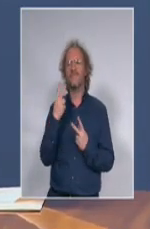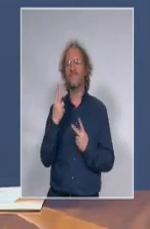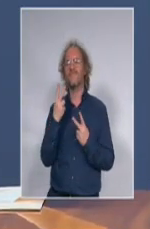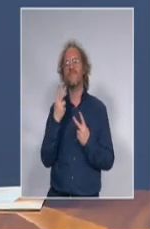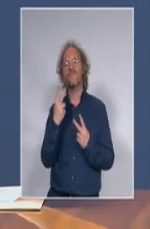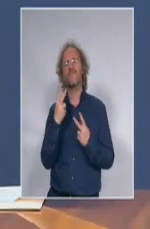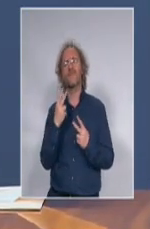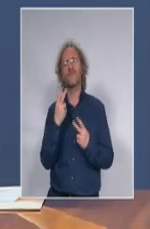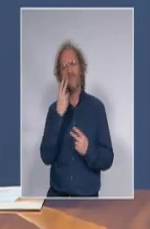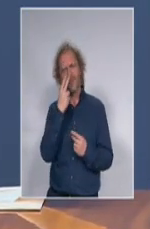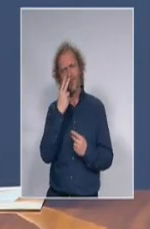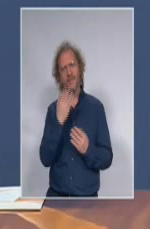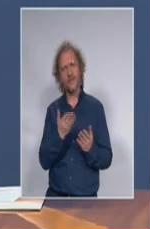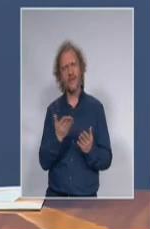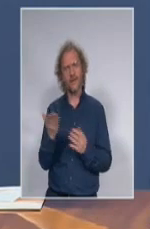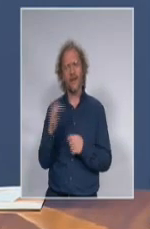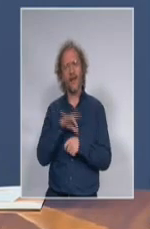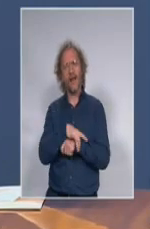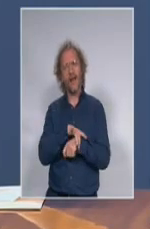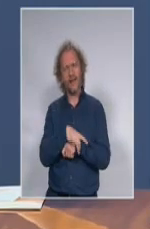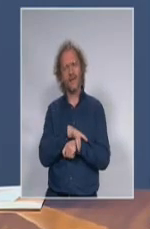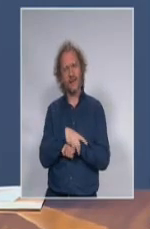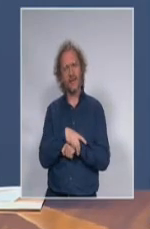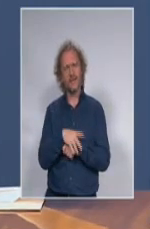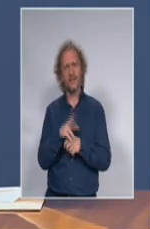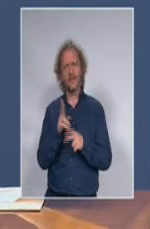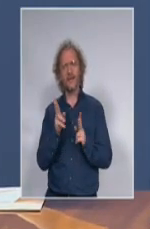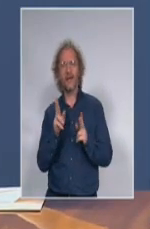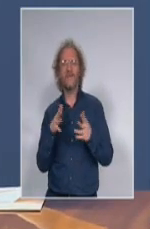reakcijama lekara već za večeras,